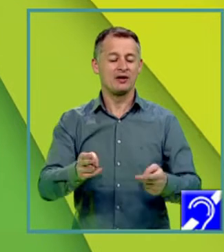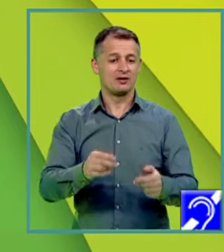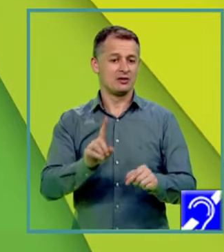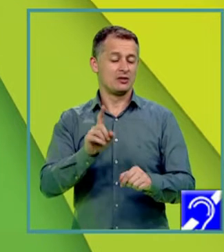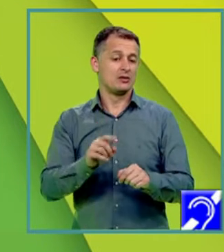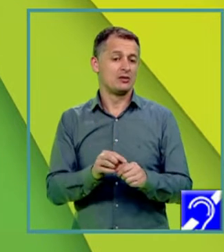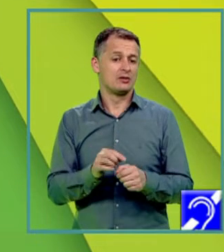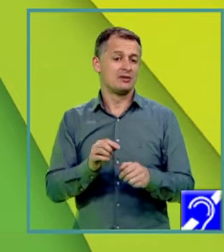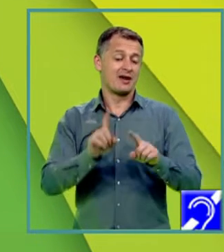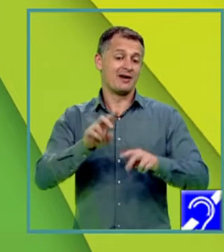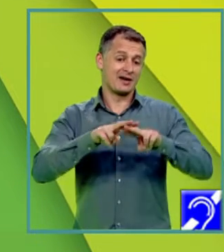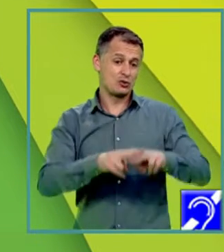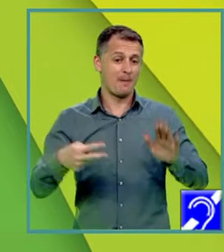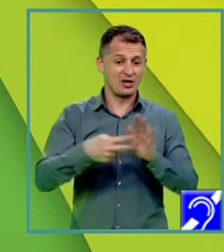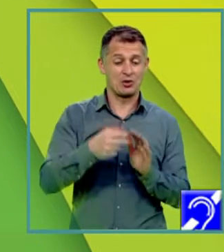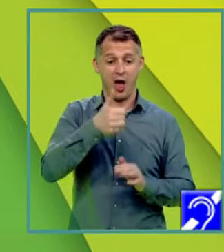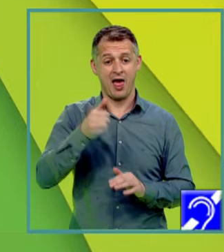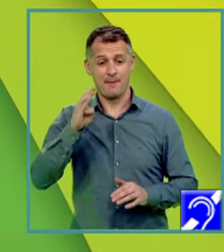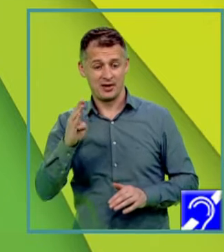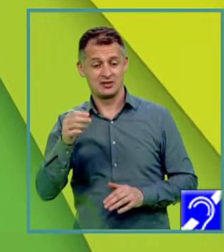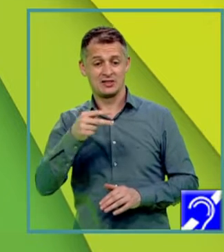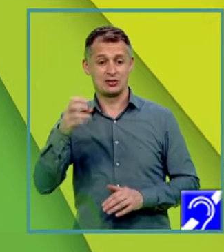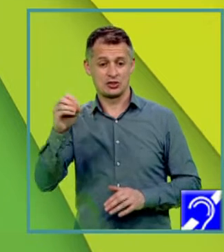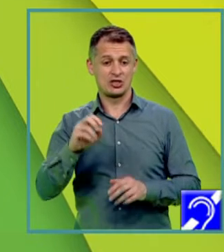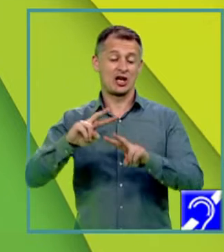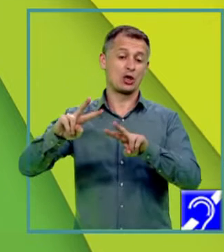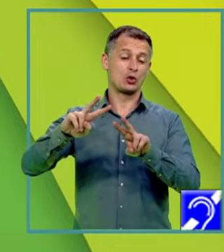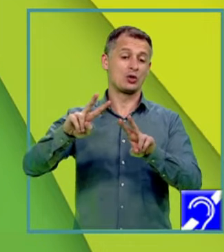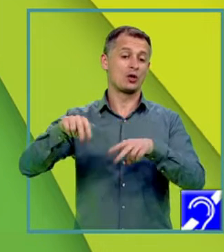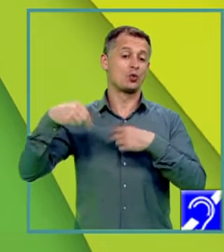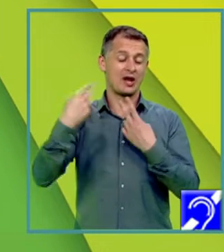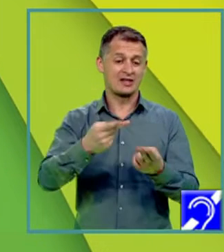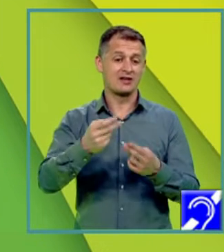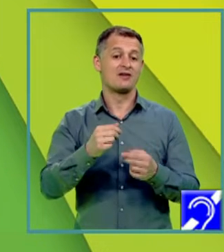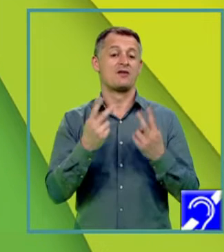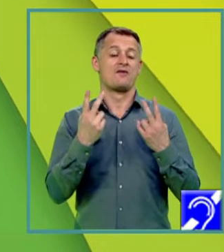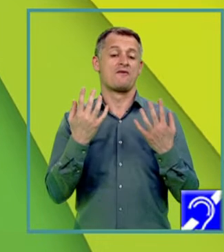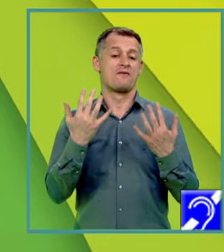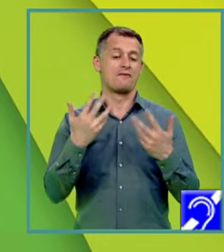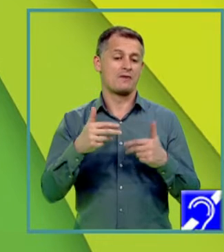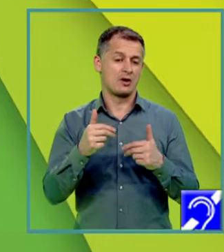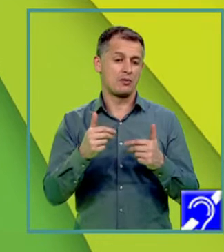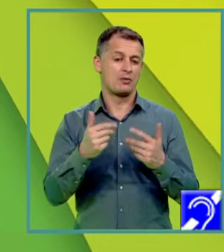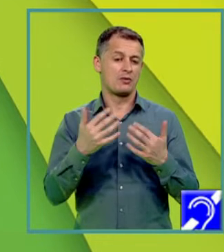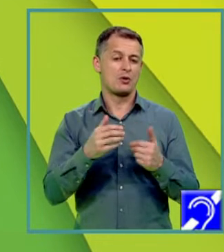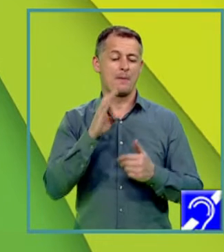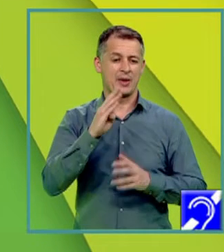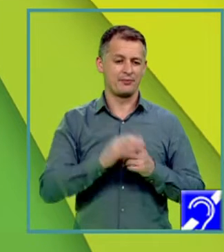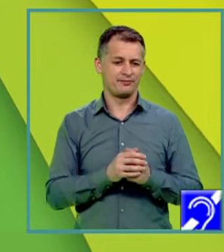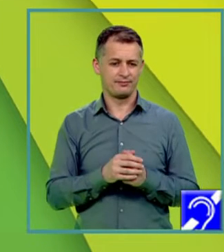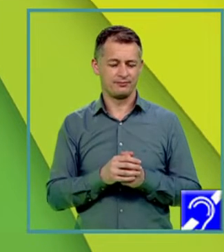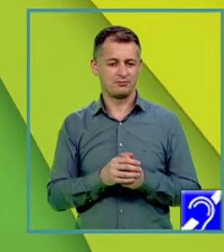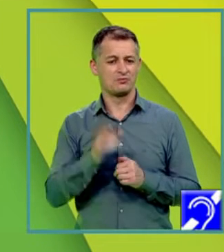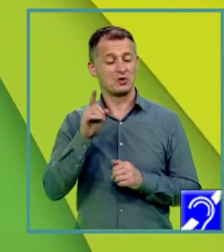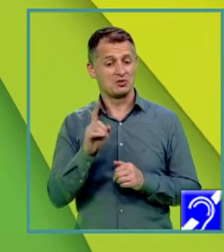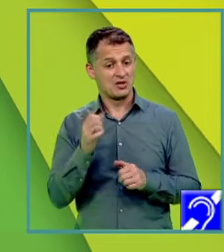restul împărțirii lui a la b este zero se returnează valoarea variabilei b în caz contrar se face un